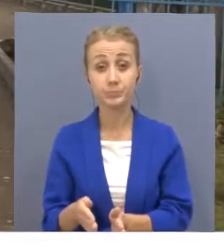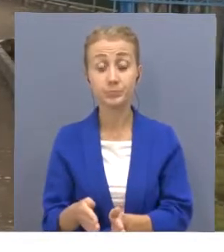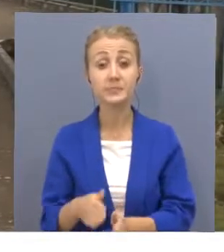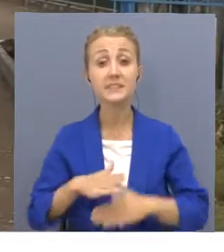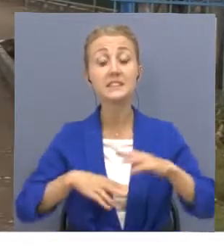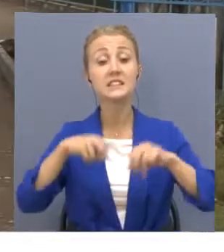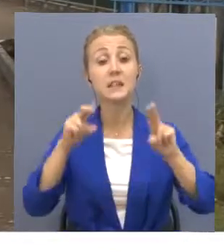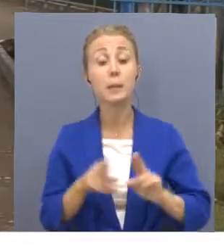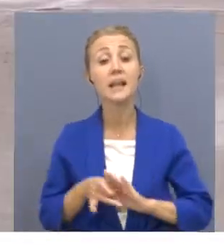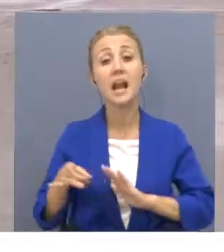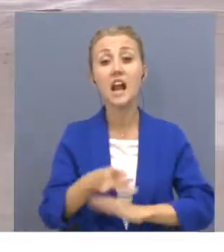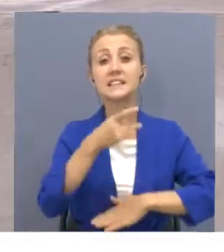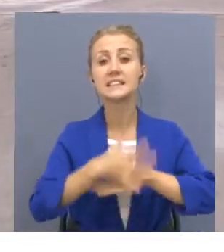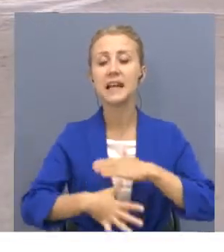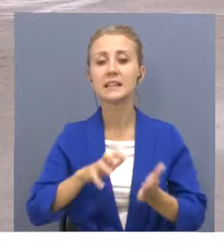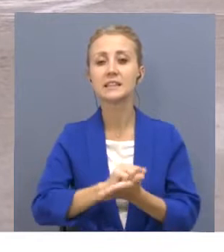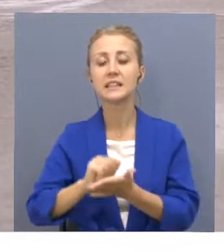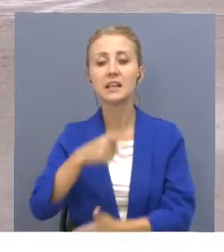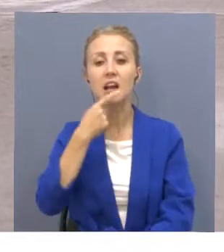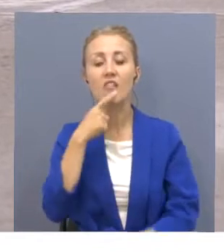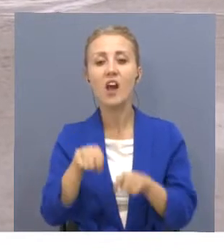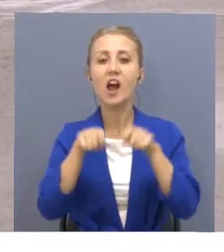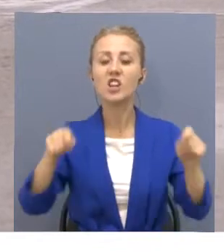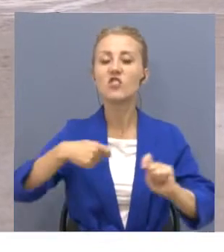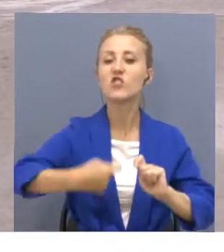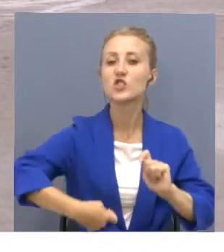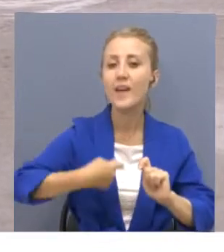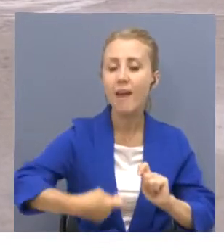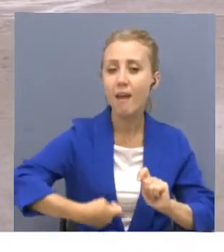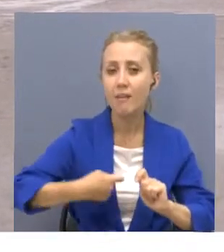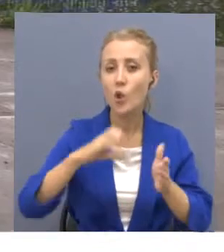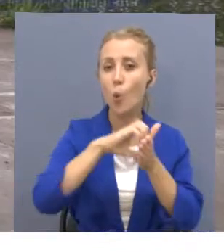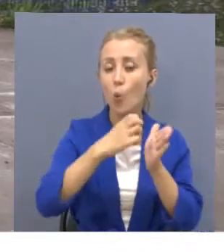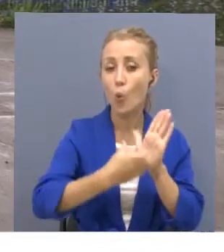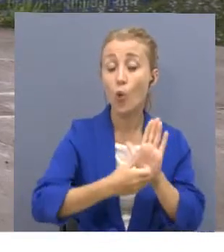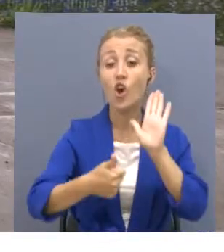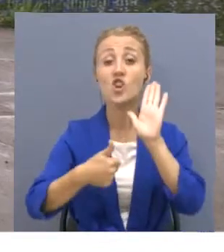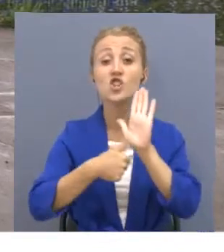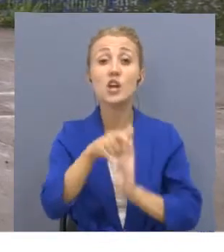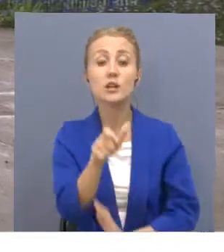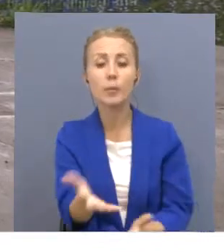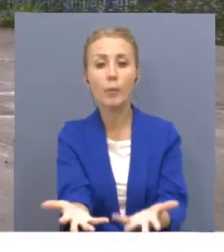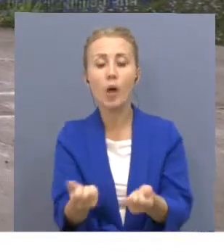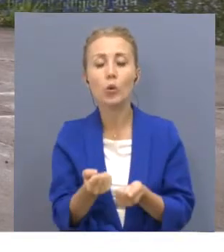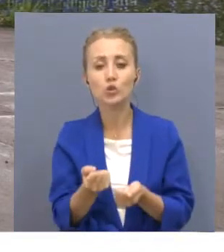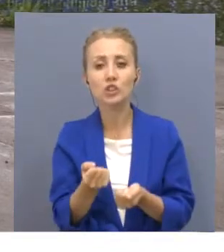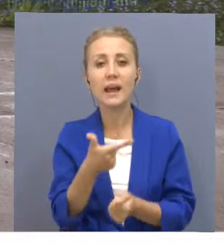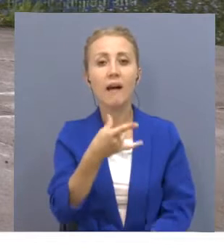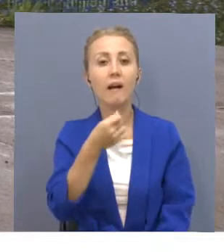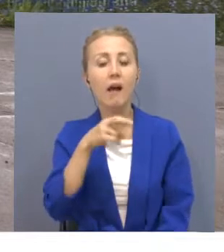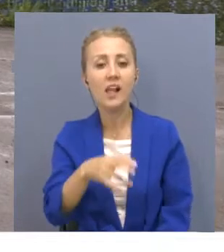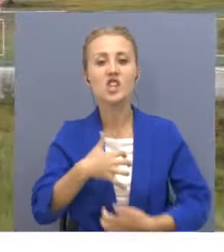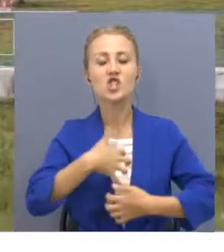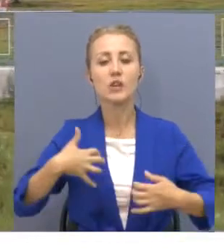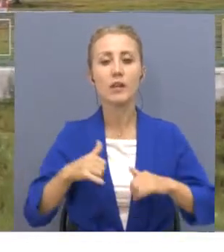районного центра занятости, зачастую молодые люди открывают швейные салоны и ателье. А вот 6 обладателей гранта занимаются животноводством. Кроме того,